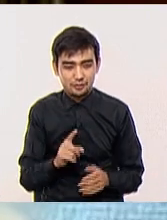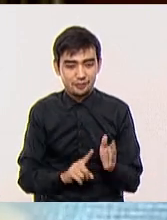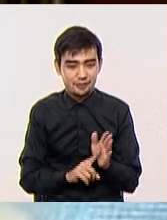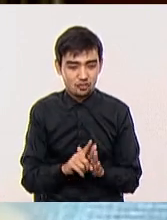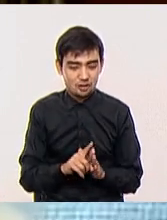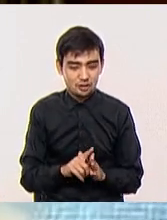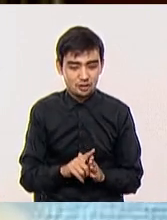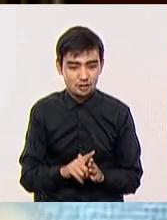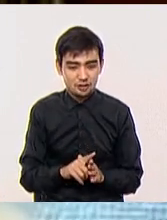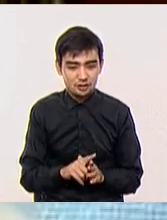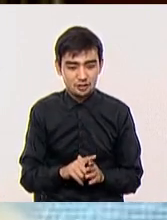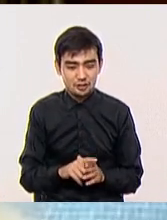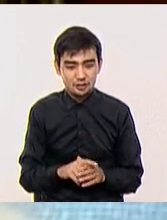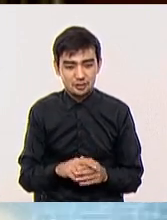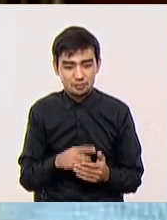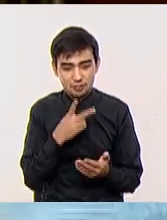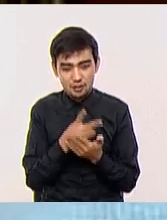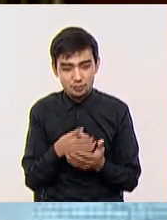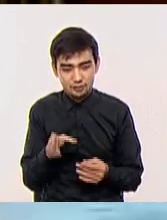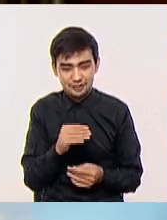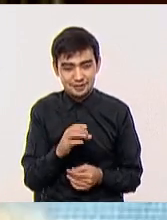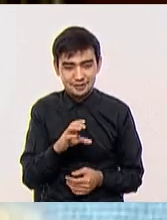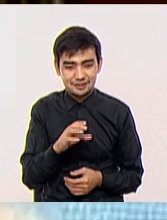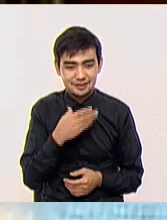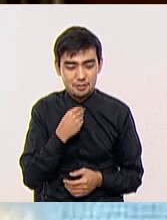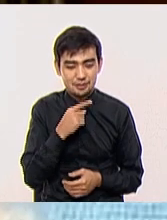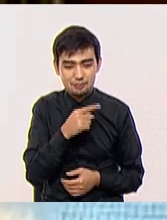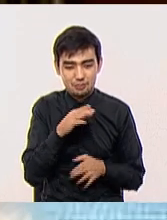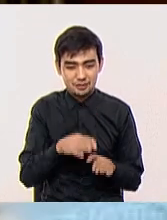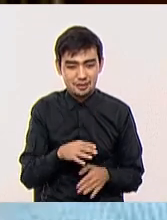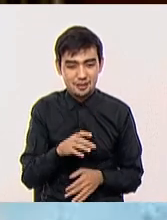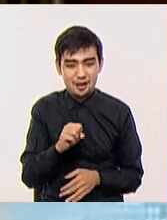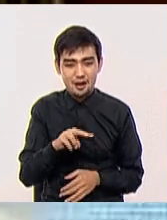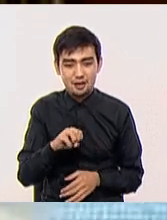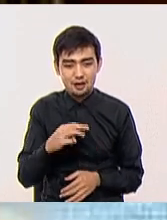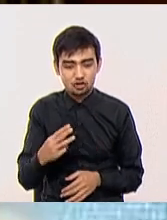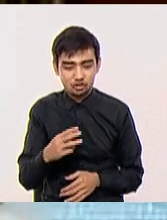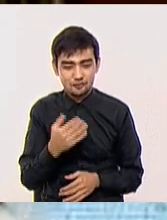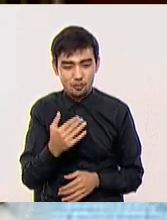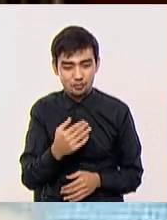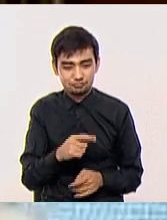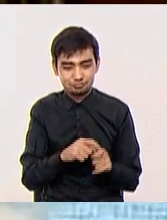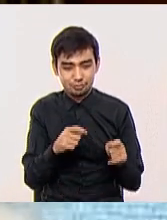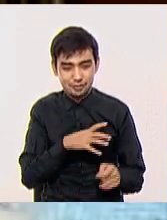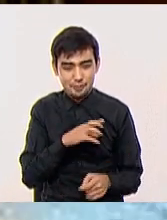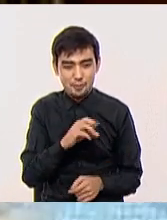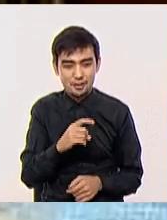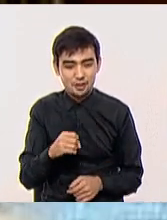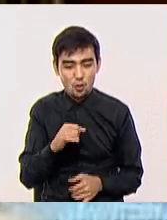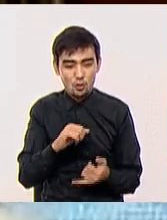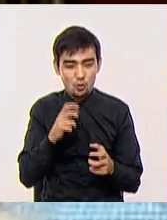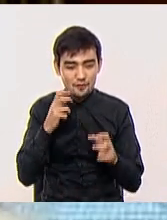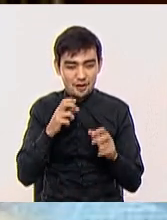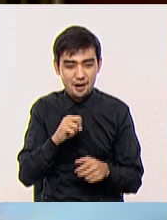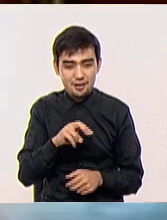начало нескольких презентаций, начинается в Семе, вот как раз где была столица Алаш, на базе